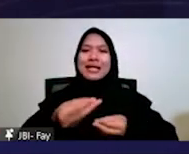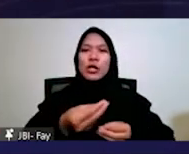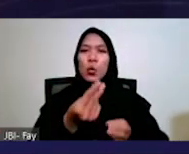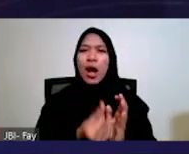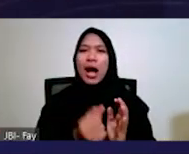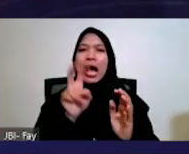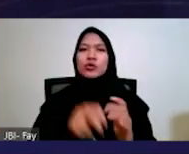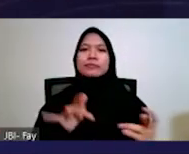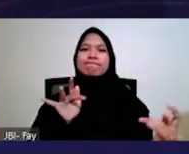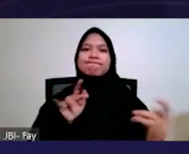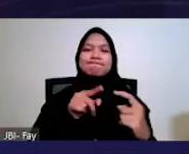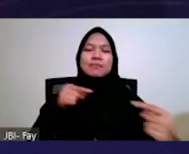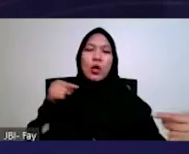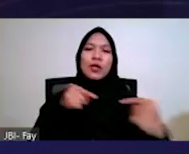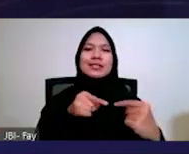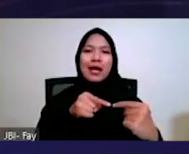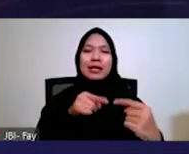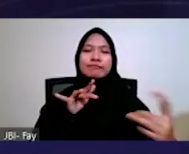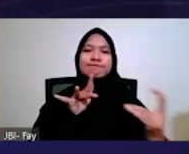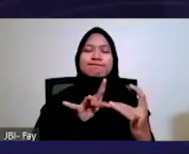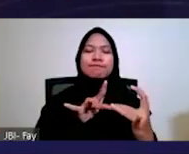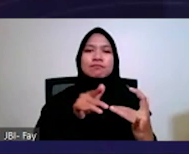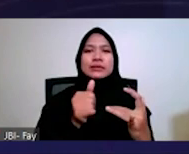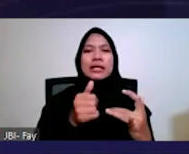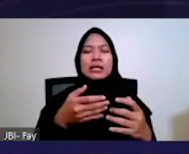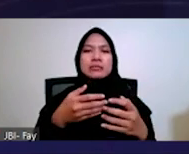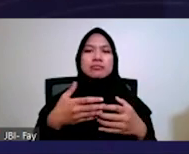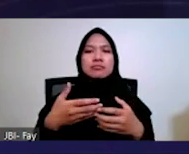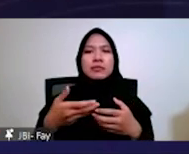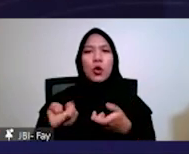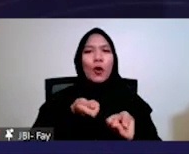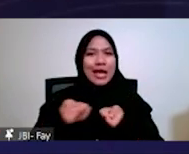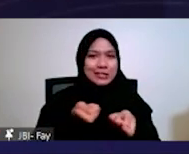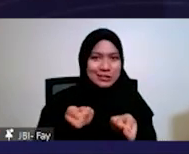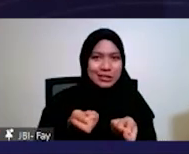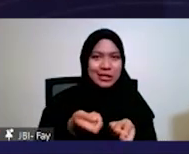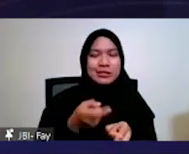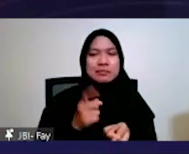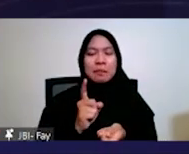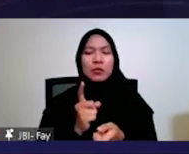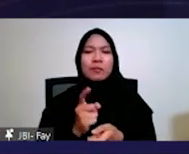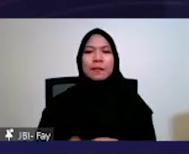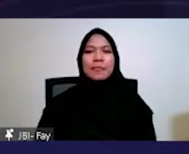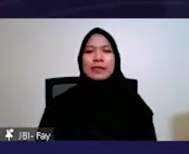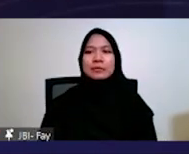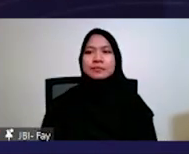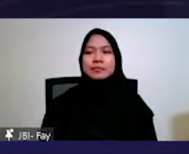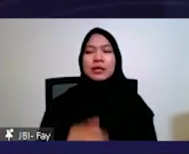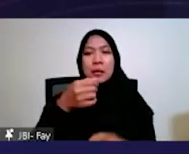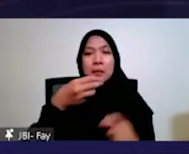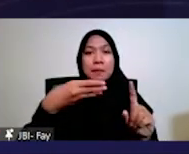integrasikan koneksikan dan saling beroperasi makanya bebas sedang kita integrasikan